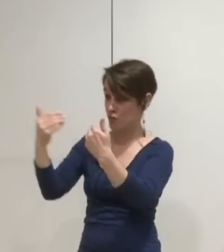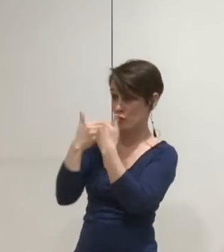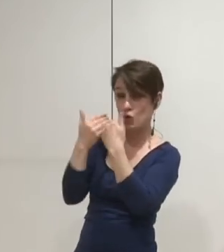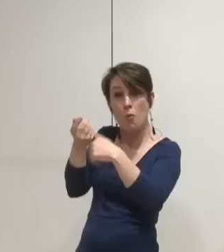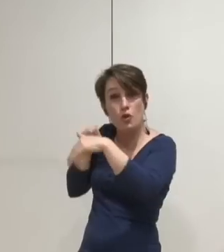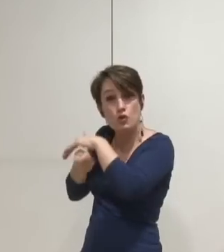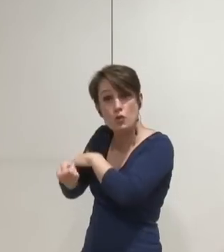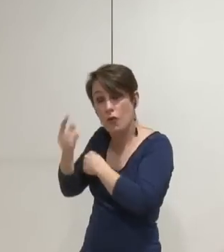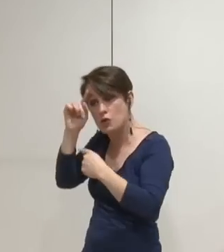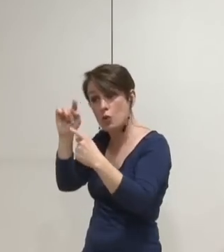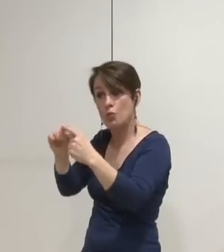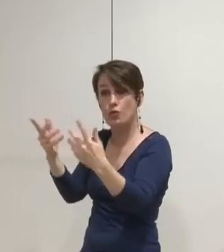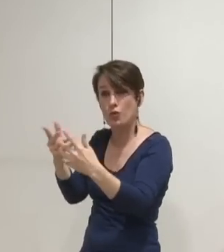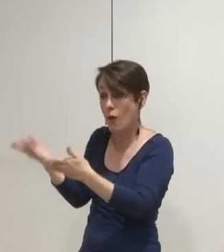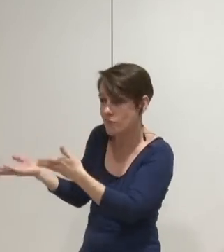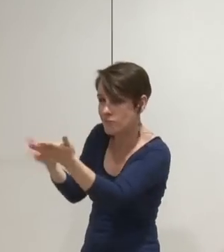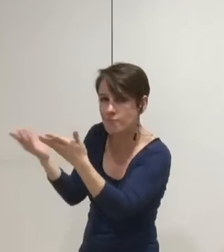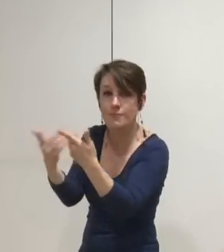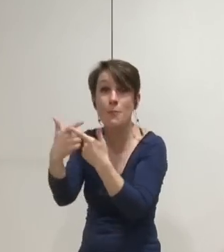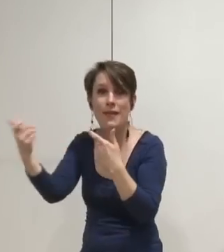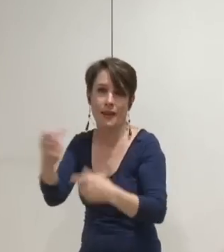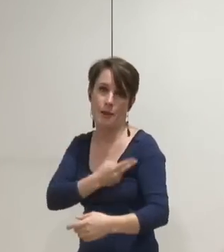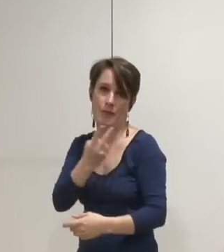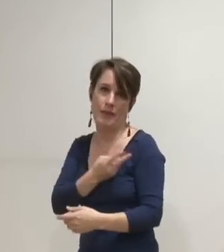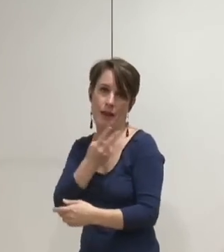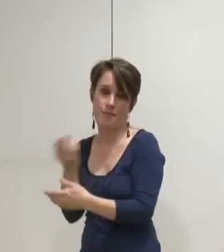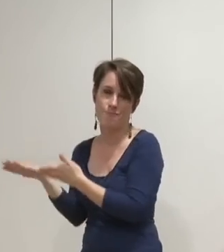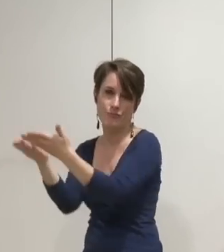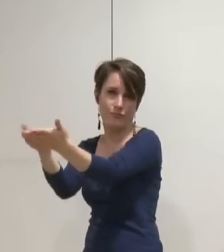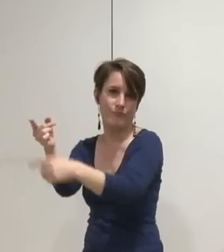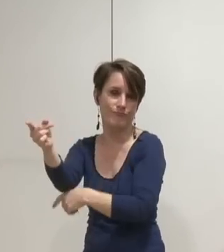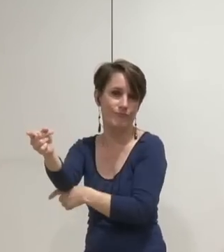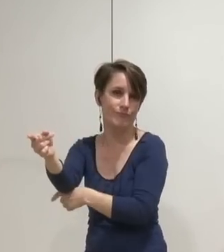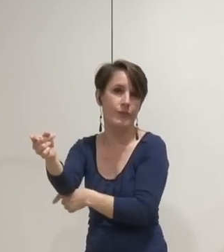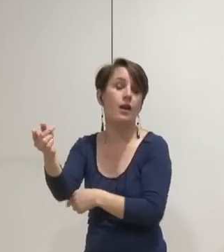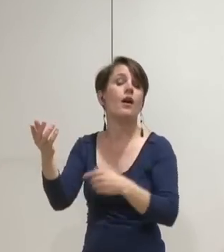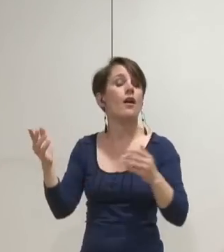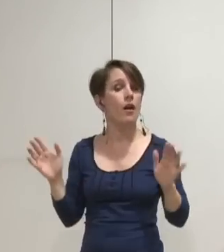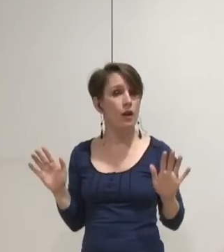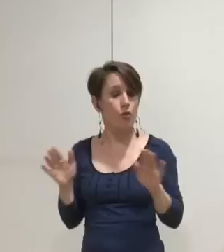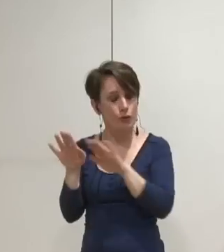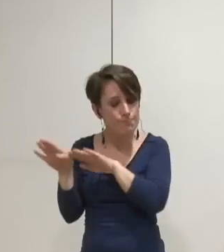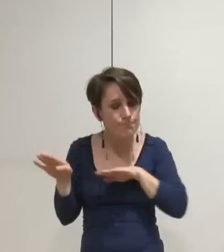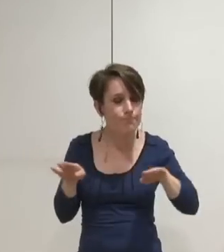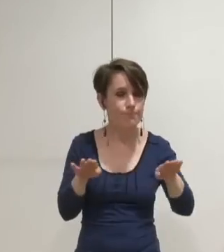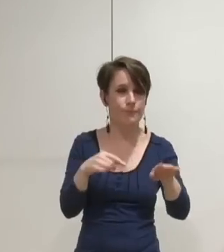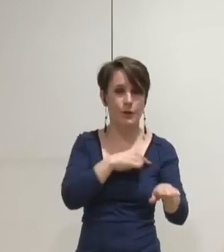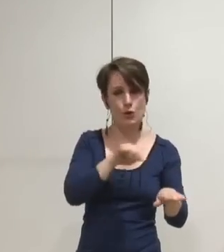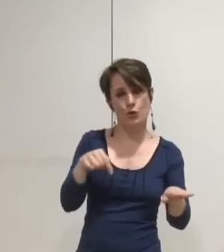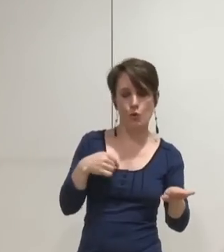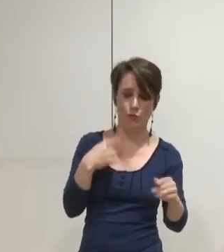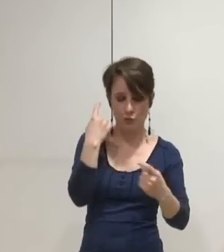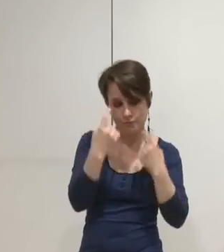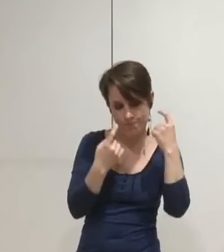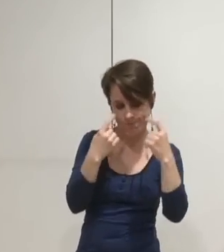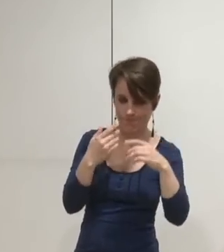aider à la dotation en matériel médical sur une région par ailleurs nous avons décidé d'un dispositif en qui